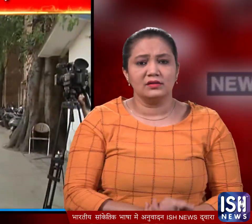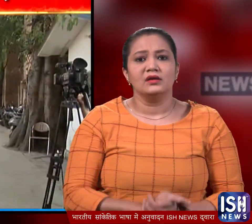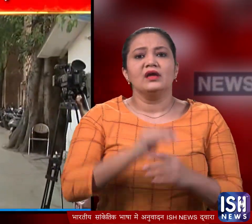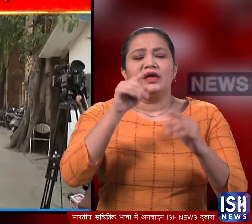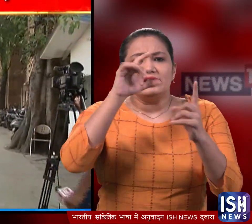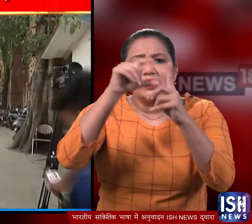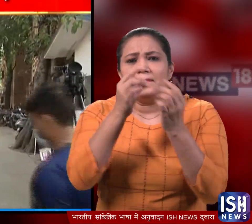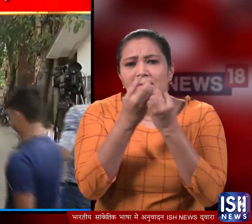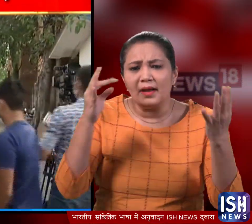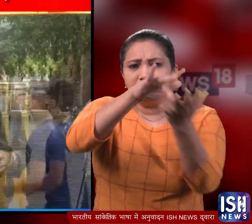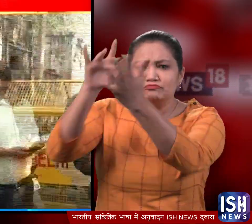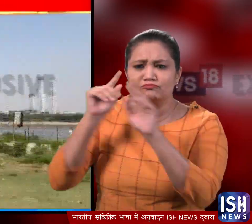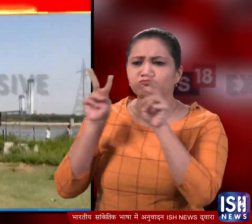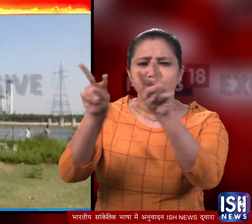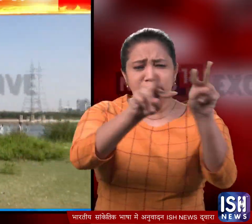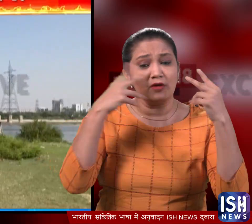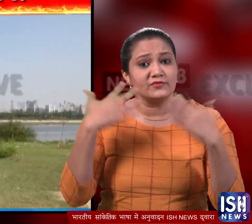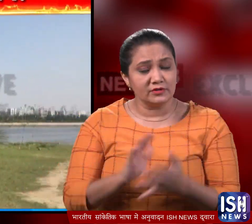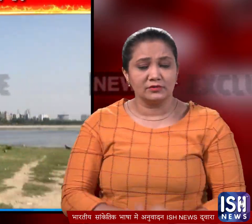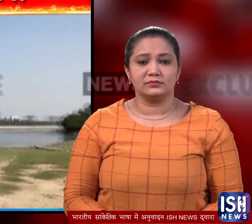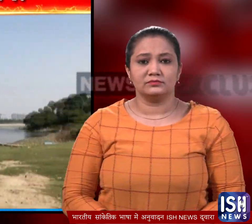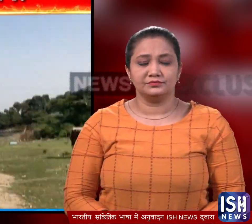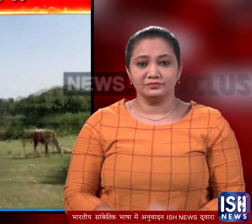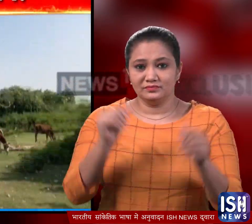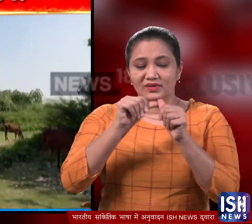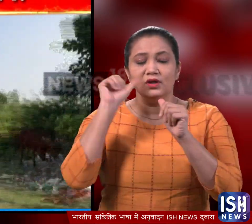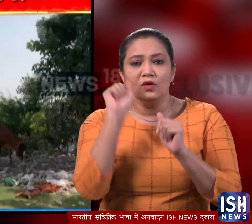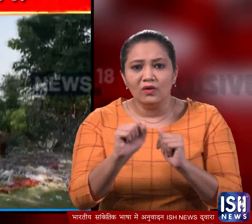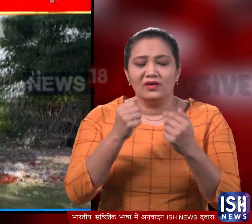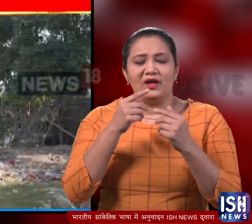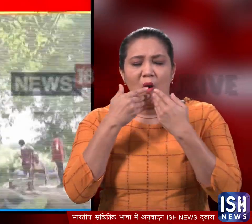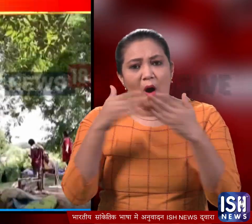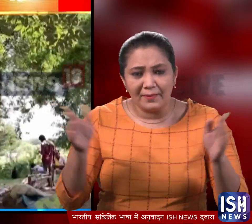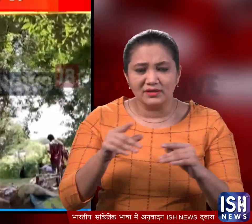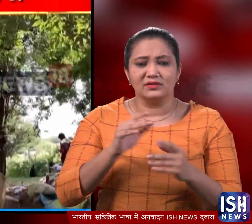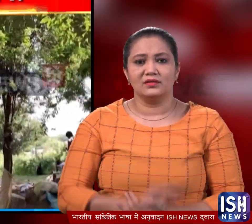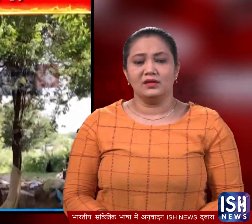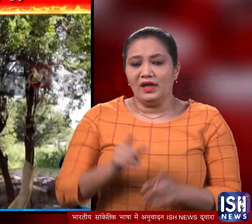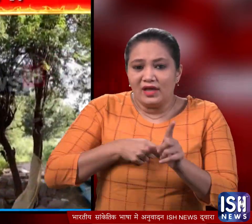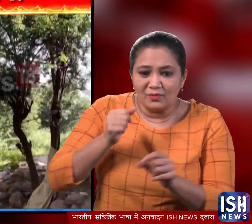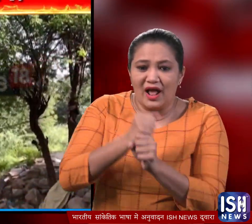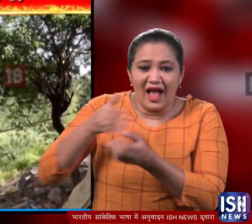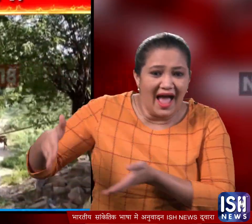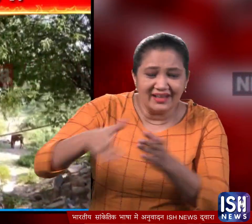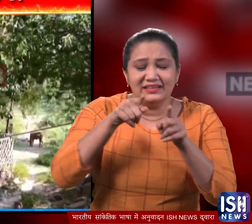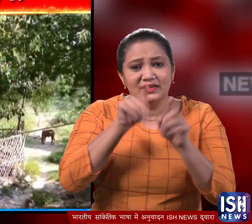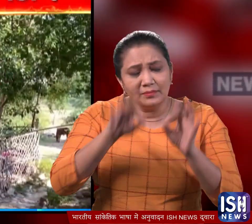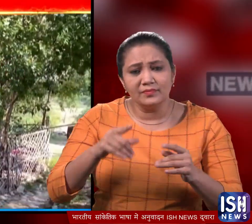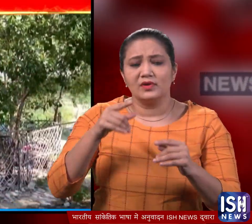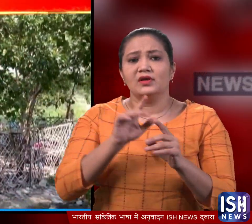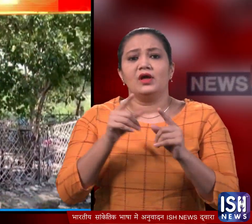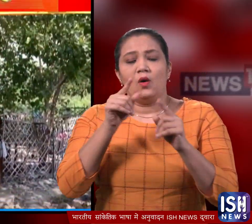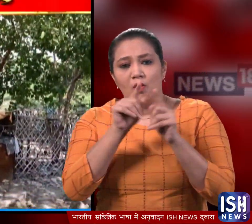के कई इलाके ऐसे हैं जहां पर इसने रेकी की थी। यही नहीं, कहा जा रहा है कि अशरफ के बताने पर कालिंदी कुंज के यमुना घाट से दिल्ली पुलिस की स्पेशल सेल